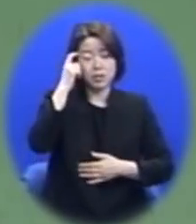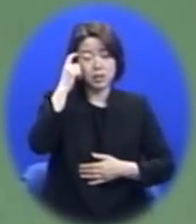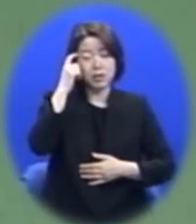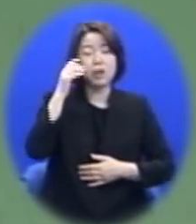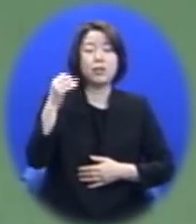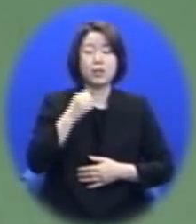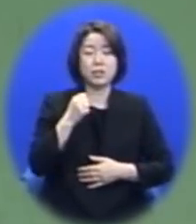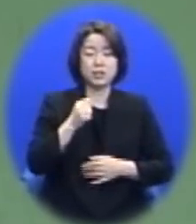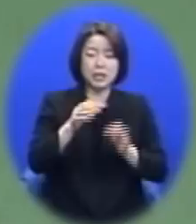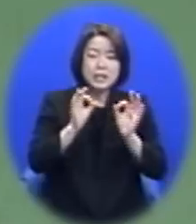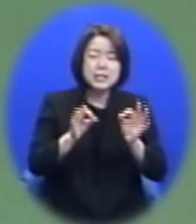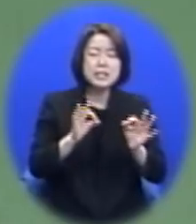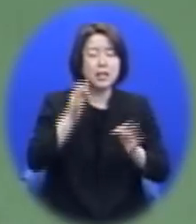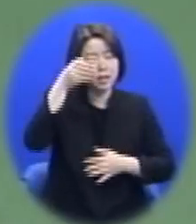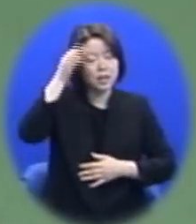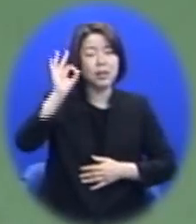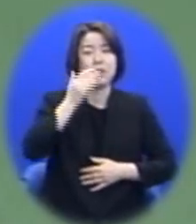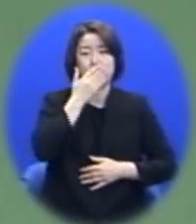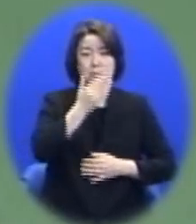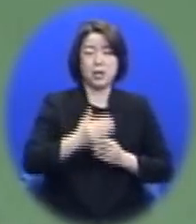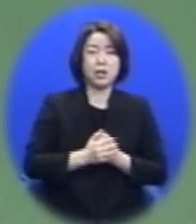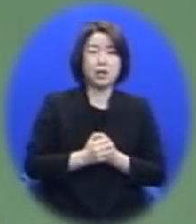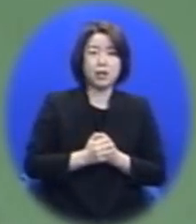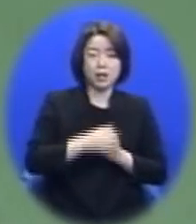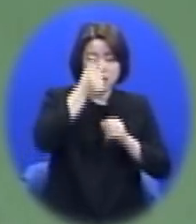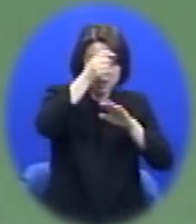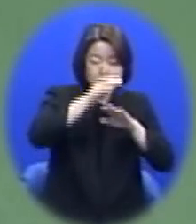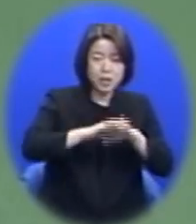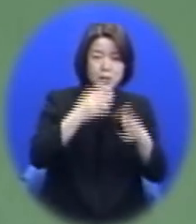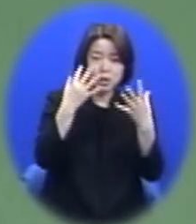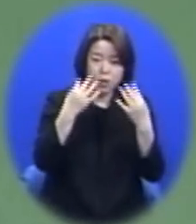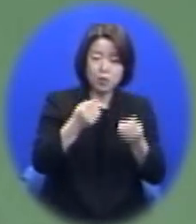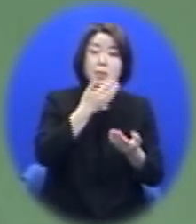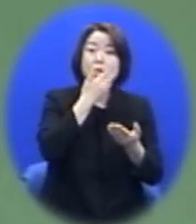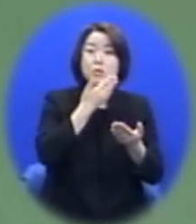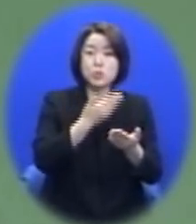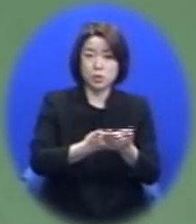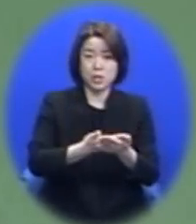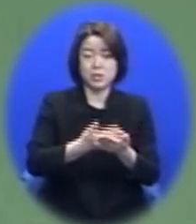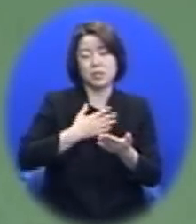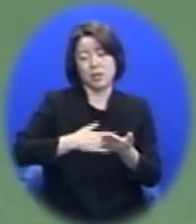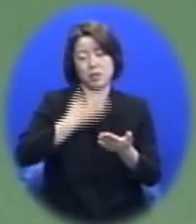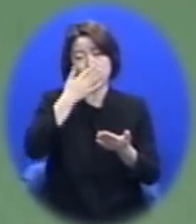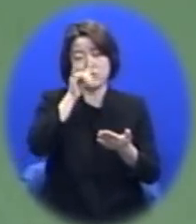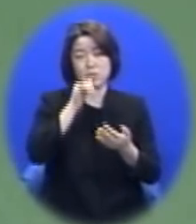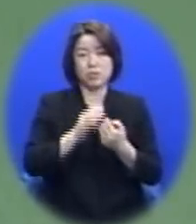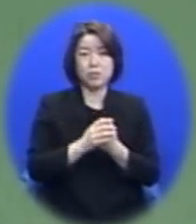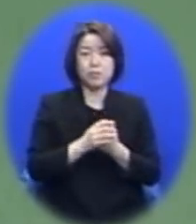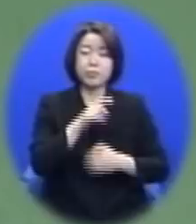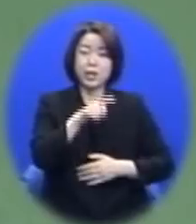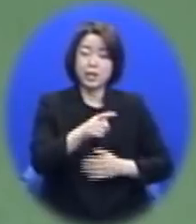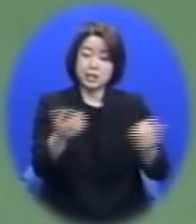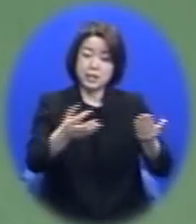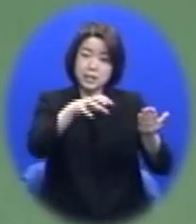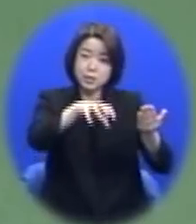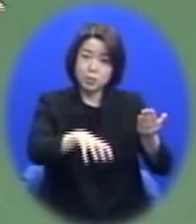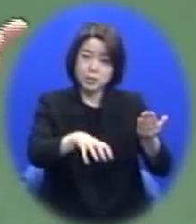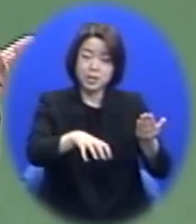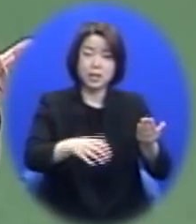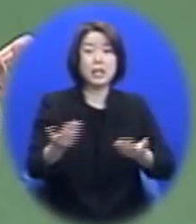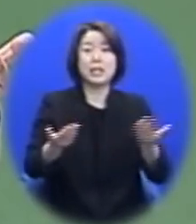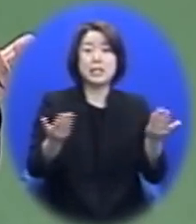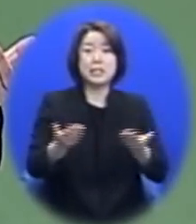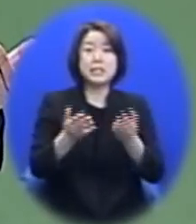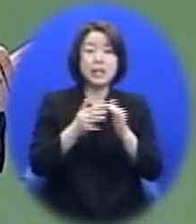이제야 깨닫겠습니다. 예배가 얼마나 중요한 것이었으며 그리고 이 직장에 이렇게